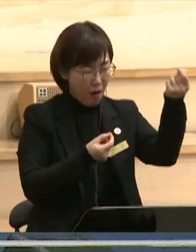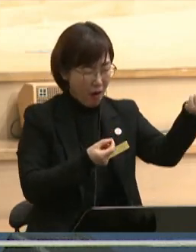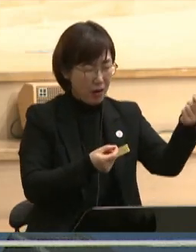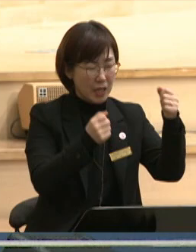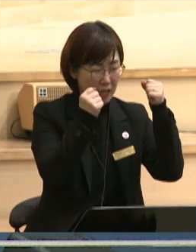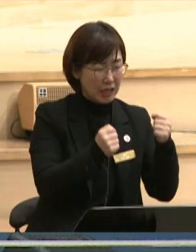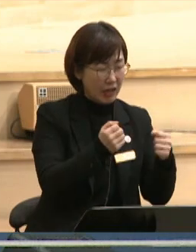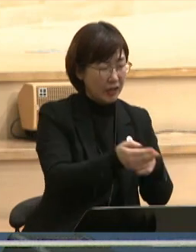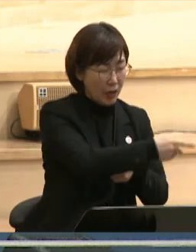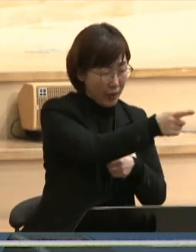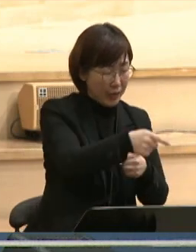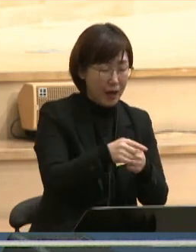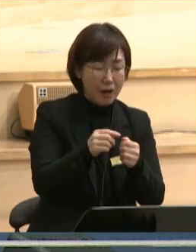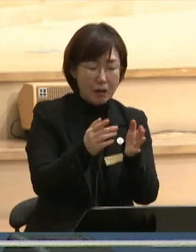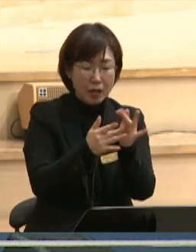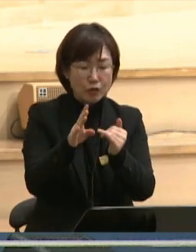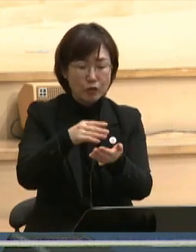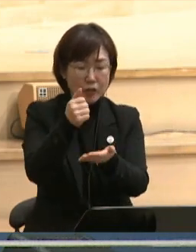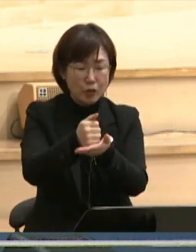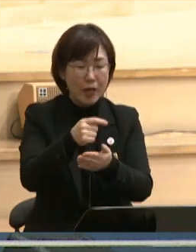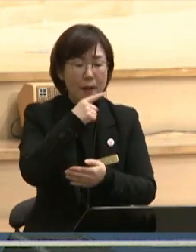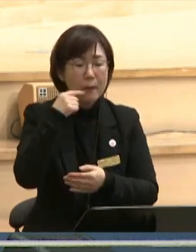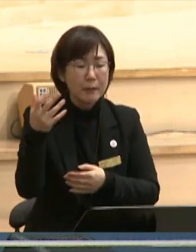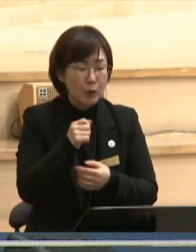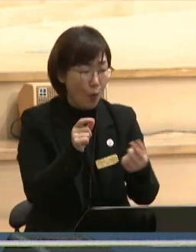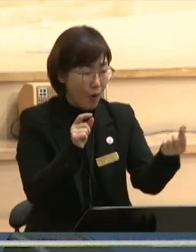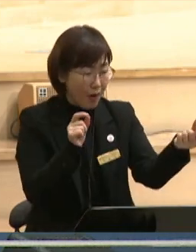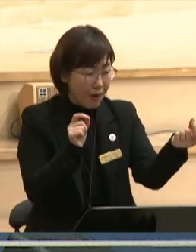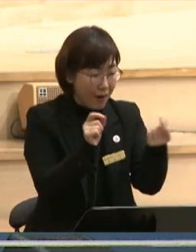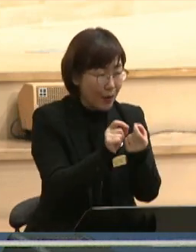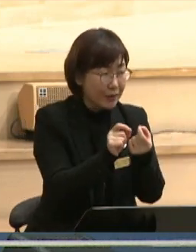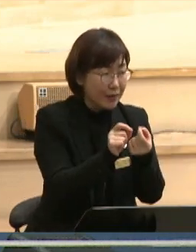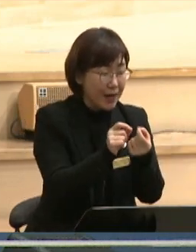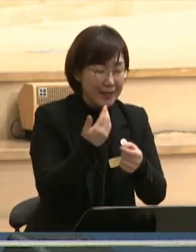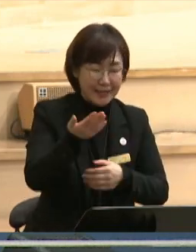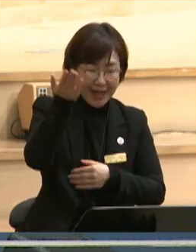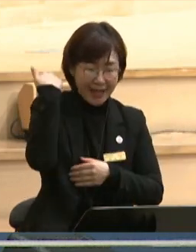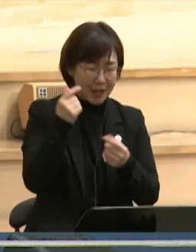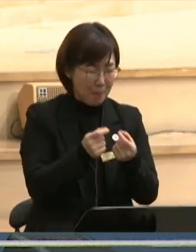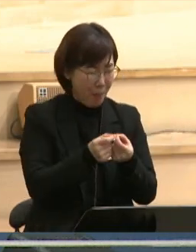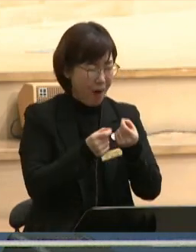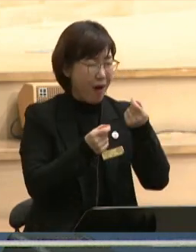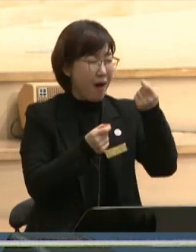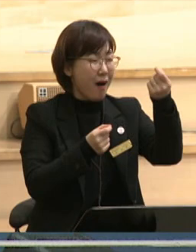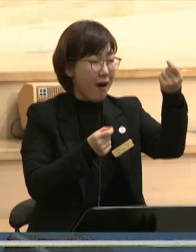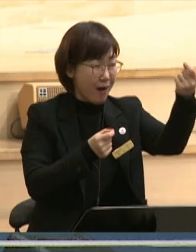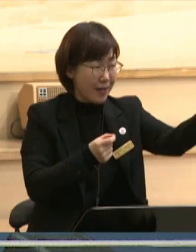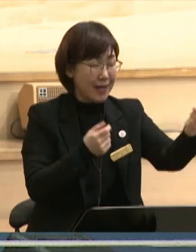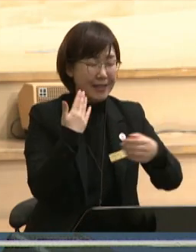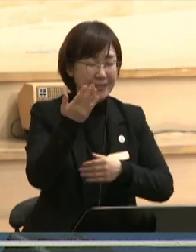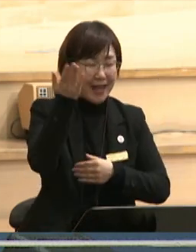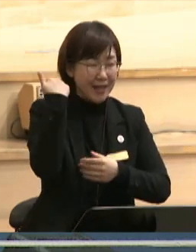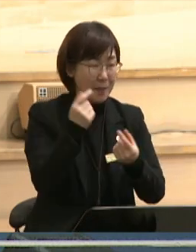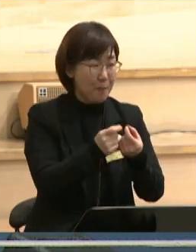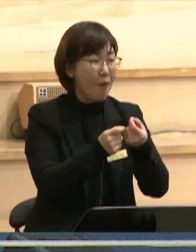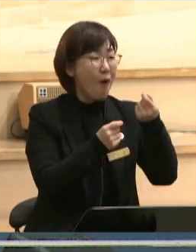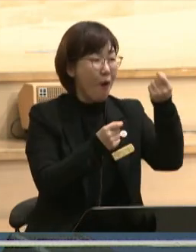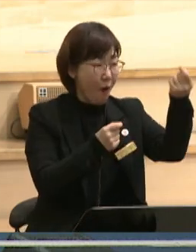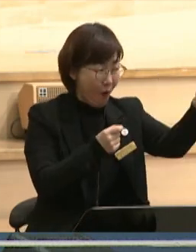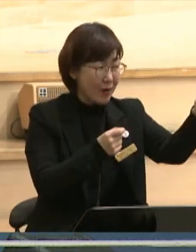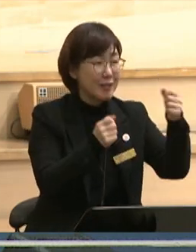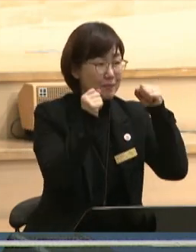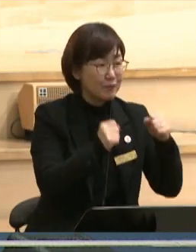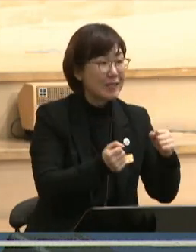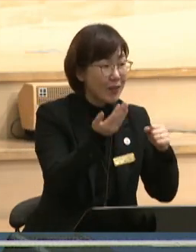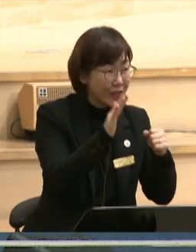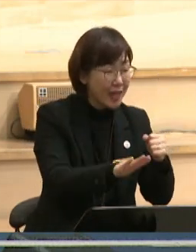안에서 그리스도의 피로 가까워졌느니라 유대인과 이방인들이 원래는 멀리 있었다이 말입니다